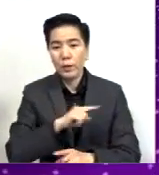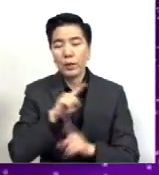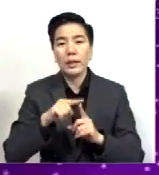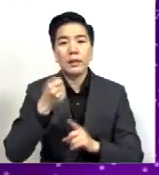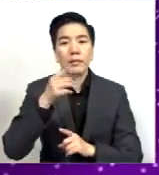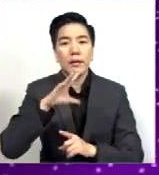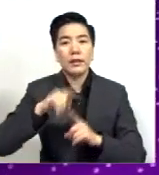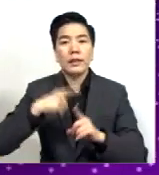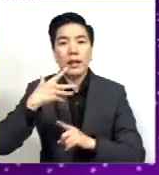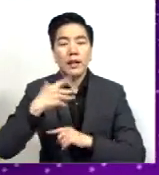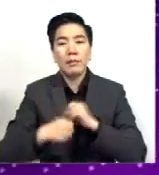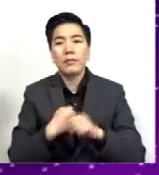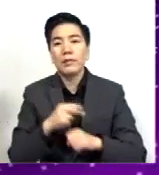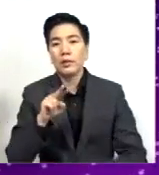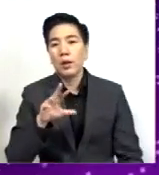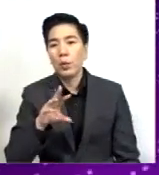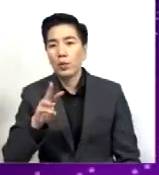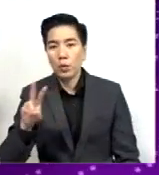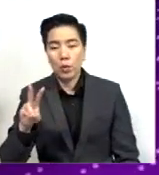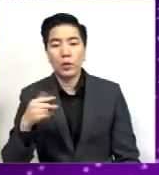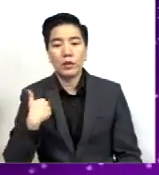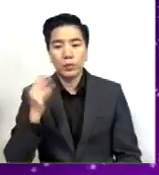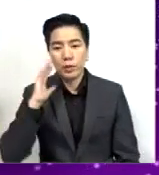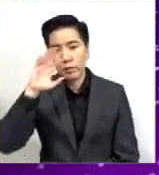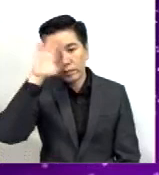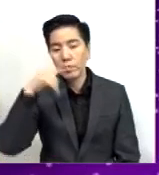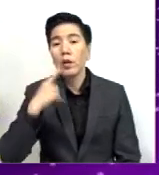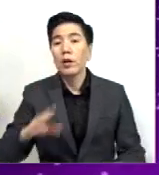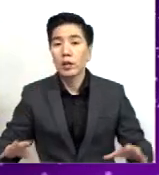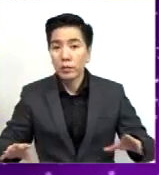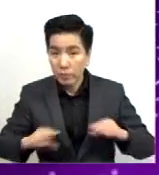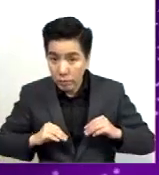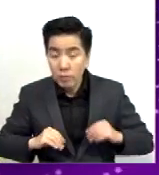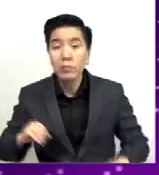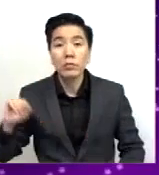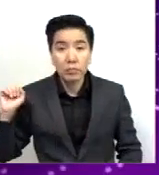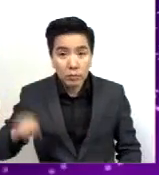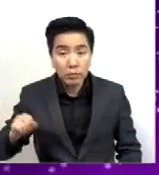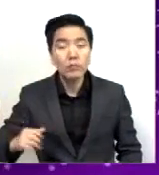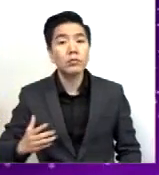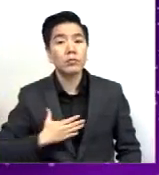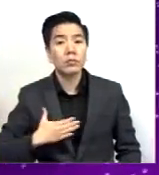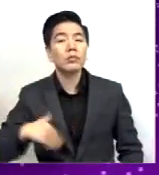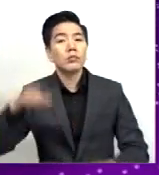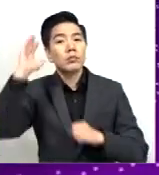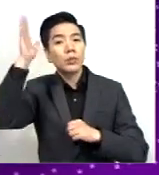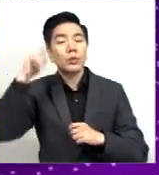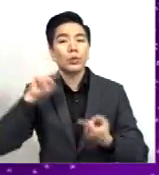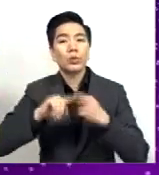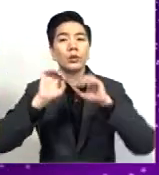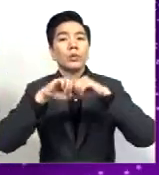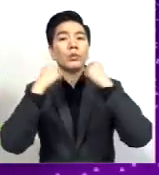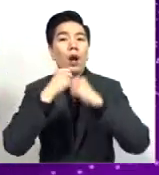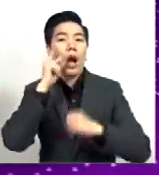15พฤษภาคม2562นายธนาธรก็ออกมายอมรับด้วยตัวเองนะคะขณะที่เขาไปบรรยายที่สมาค